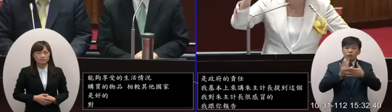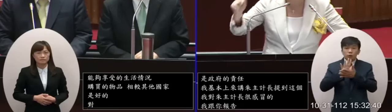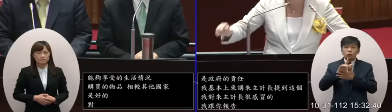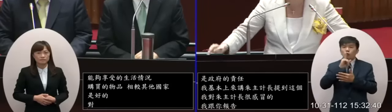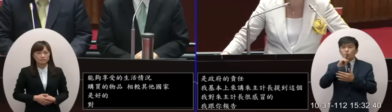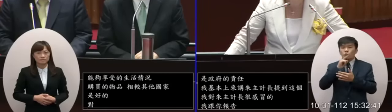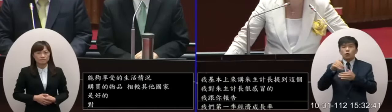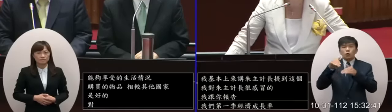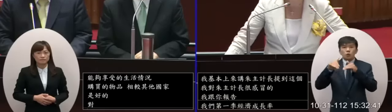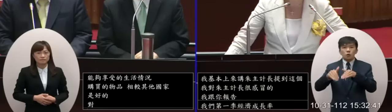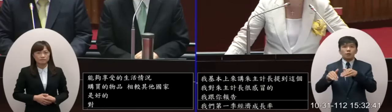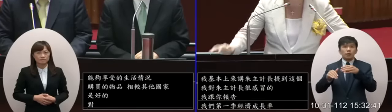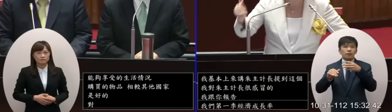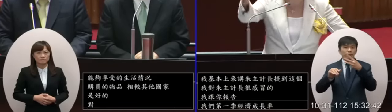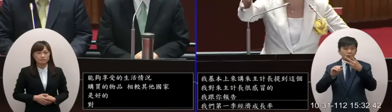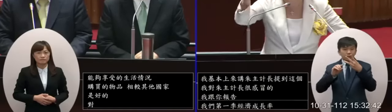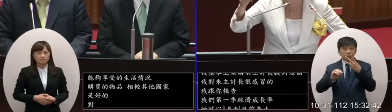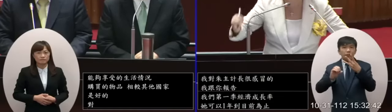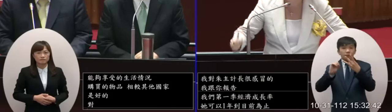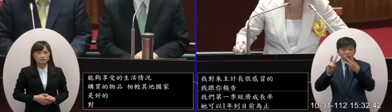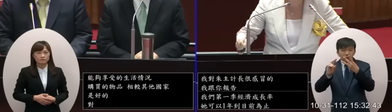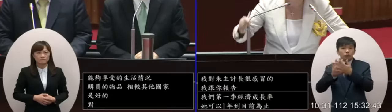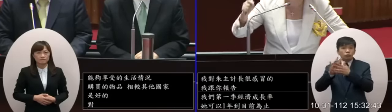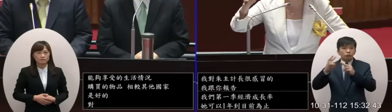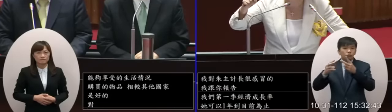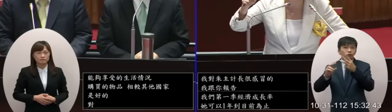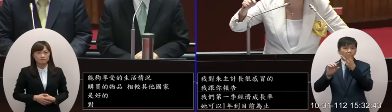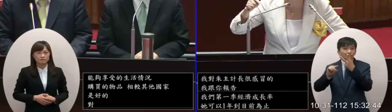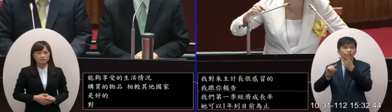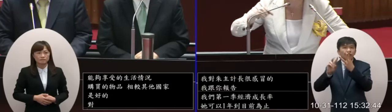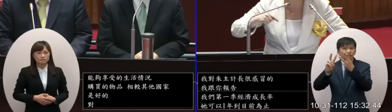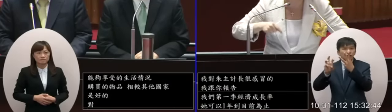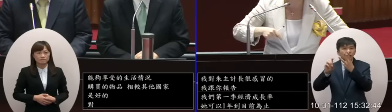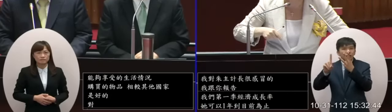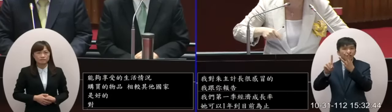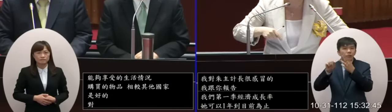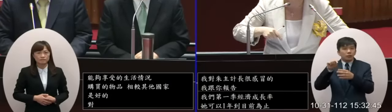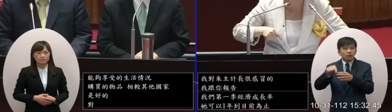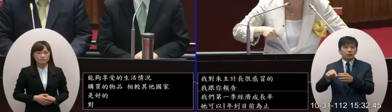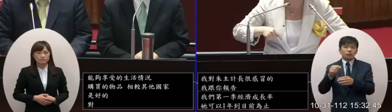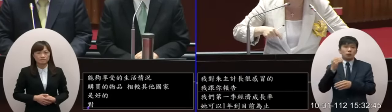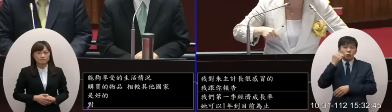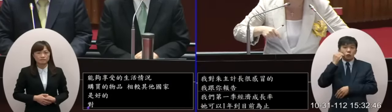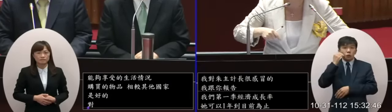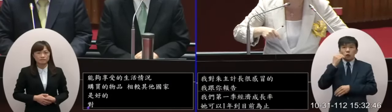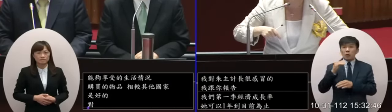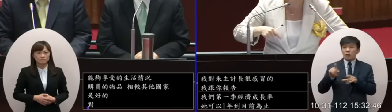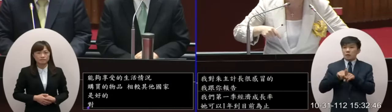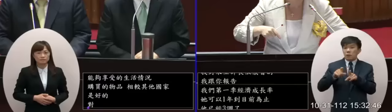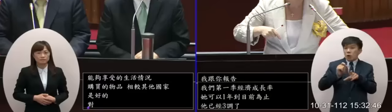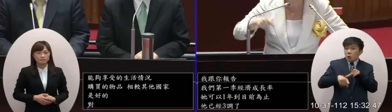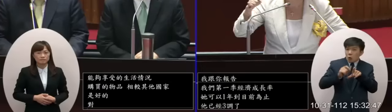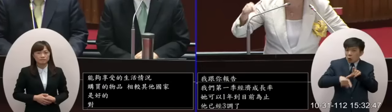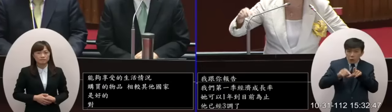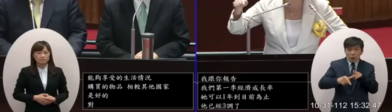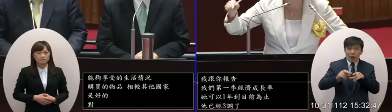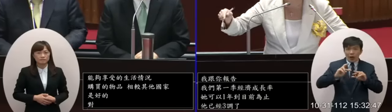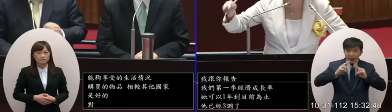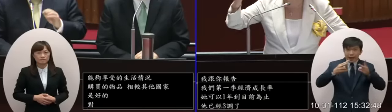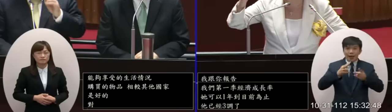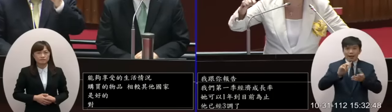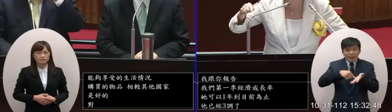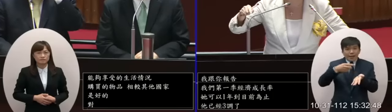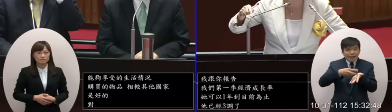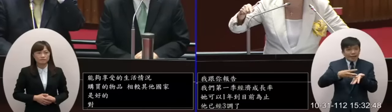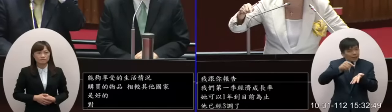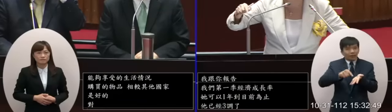后再改一个-3.3，厉害！院长，这个事情发生在民间的话还得了？民间不仅